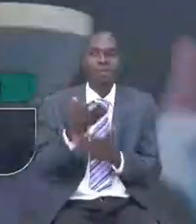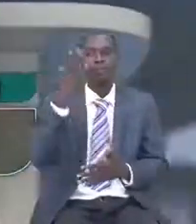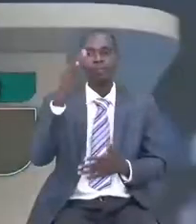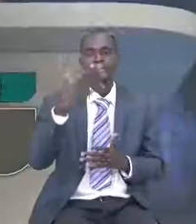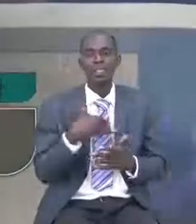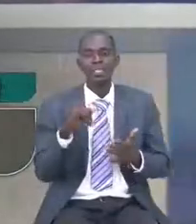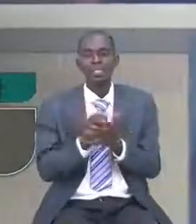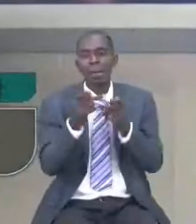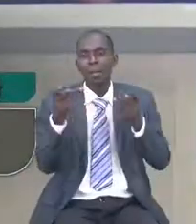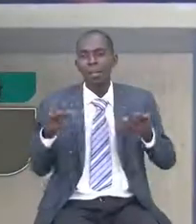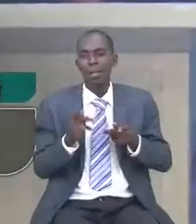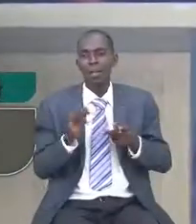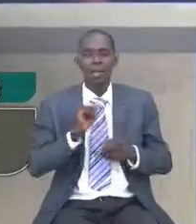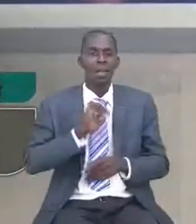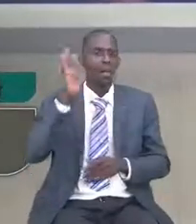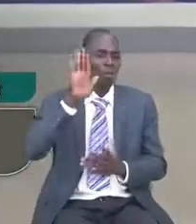j'y arriverai.